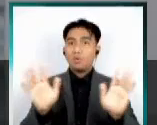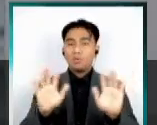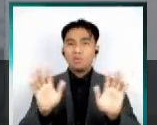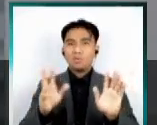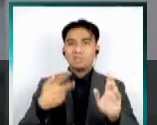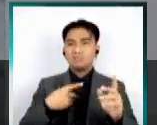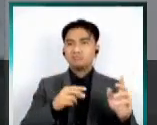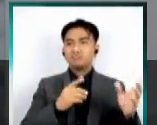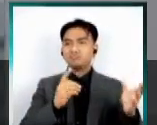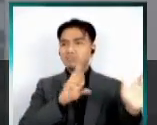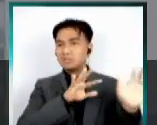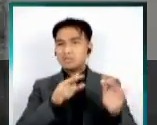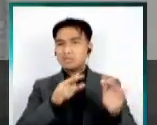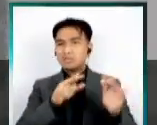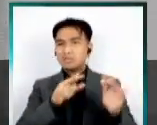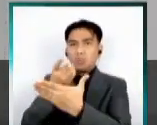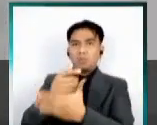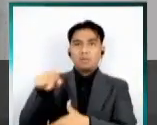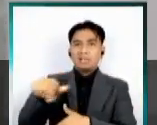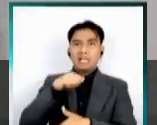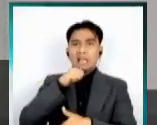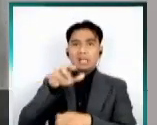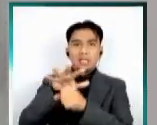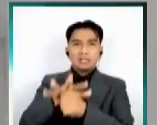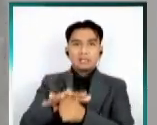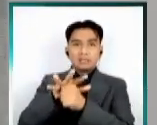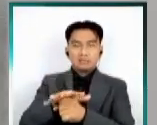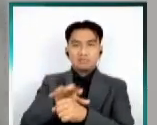butanding upang hindi ito ma-stress at manghina.